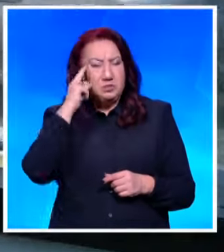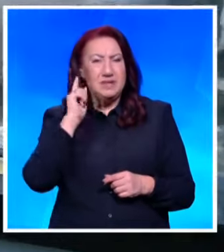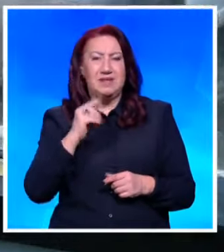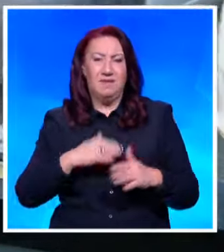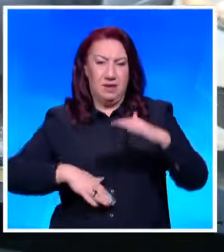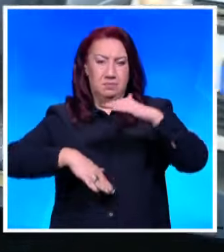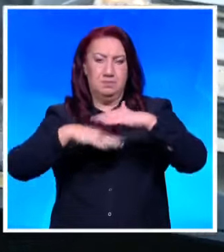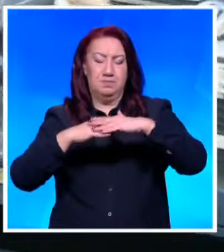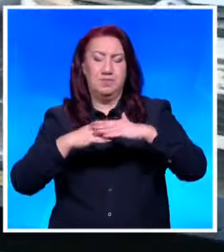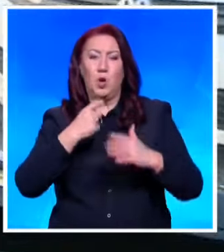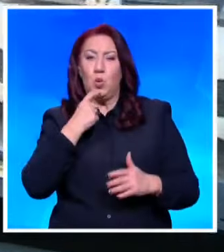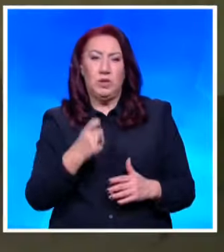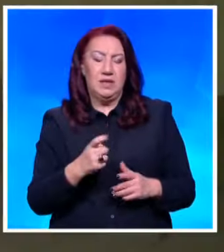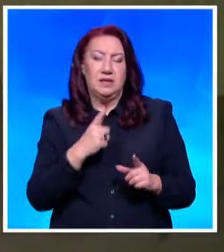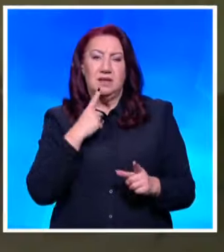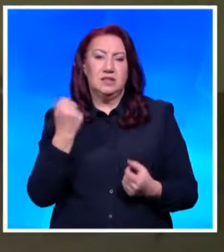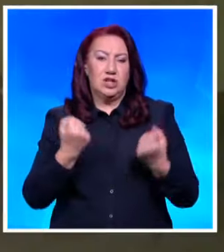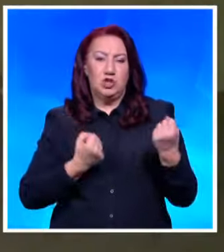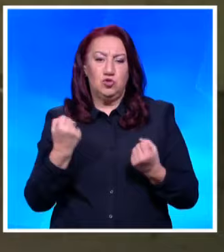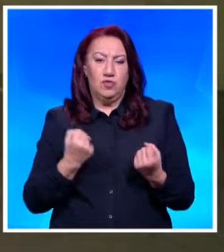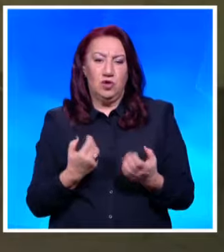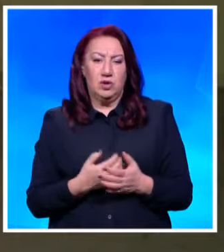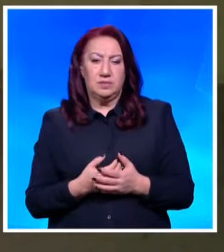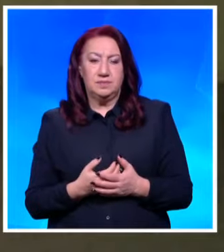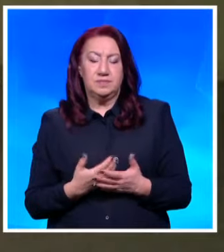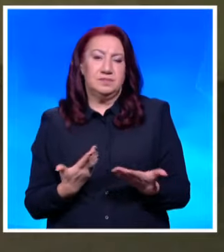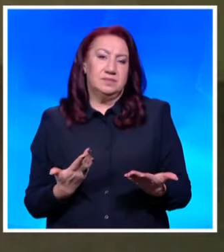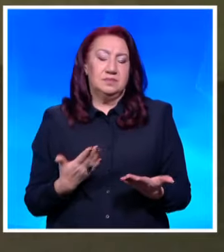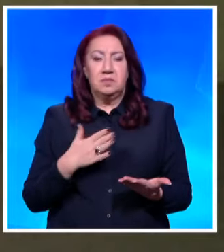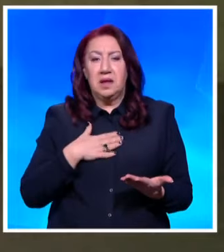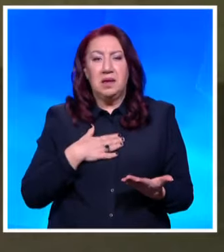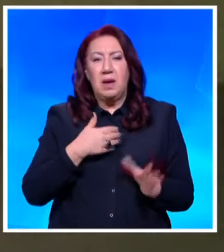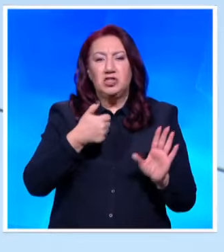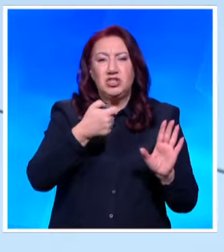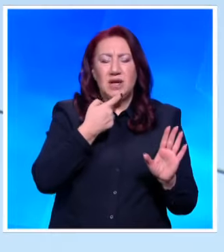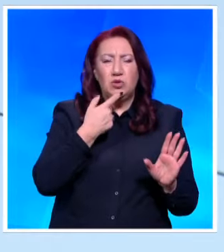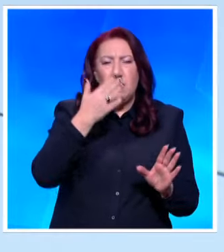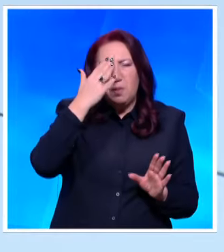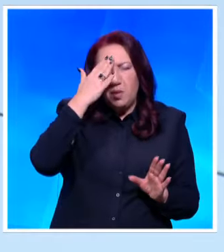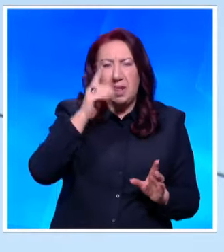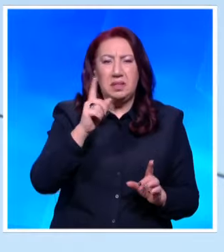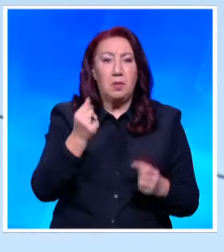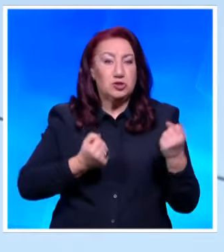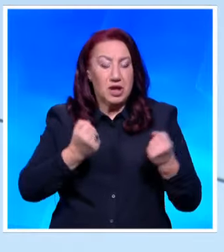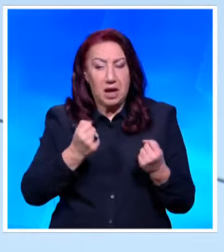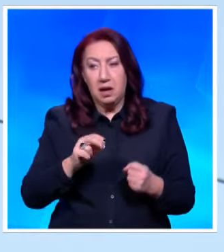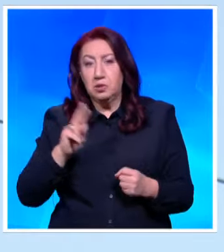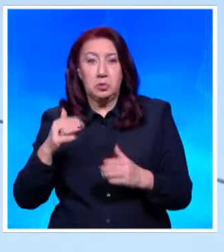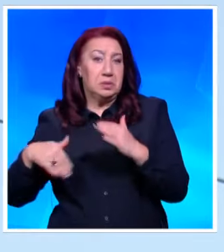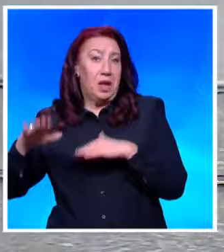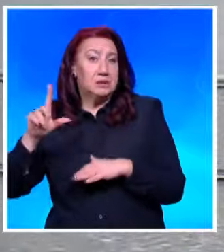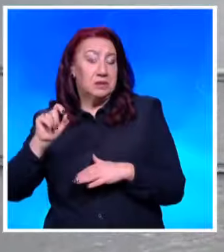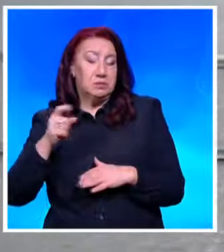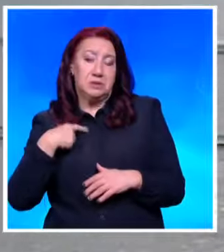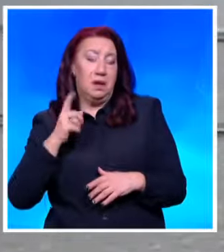шофьорите. Не знам колко години трябва да бъде. Сега някой на 60 не става, някой на 70 още работят нормално. 46 пешеходци над 65